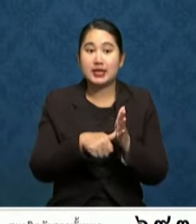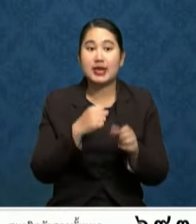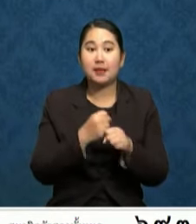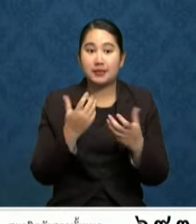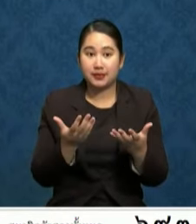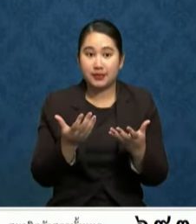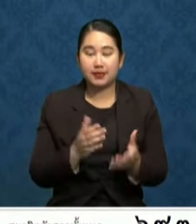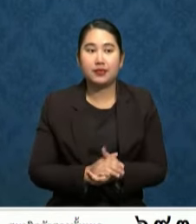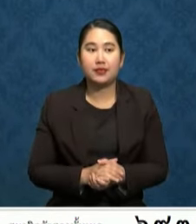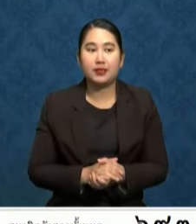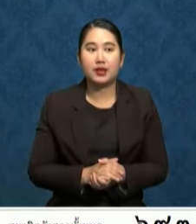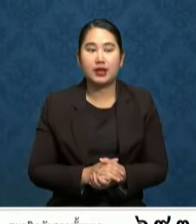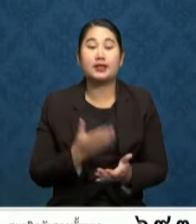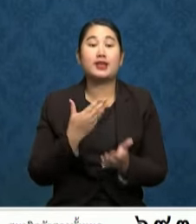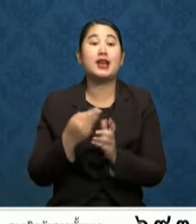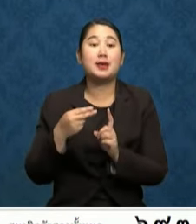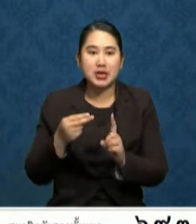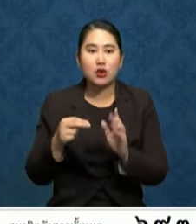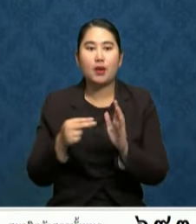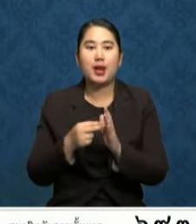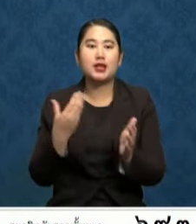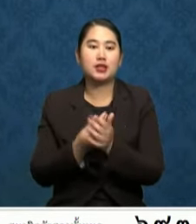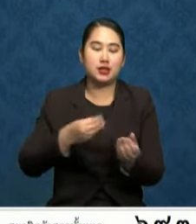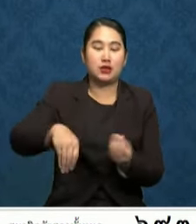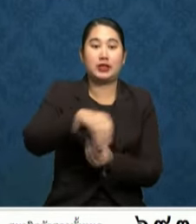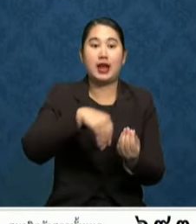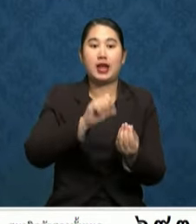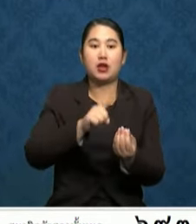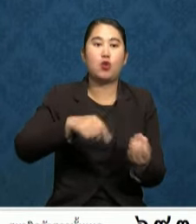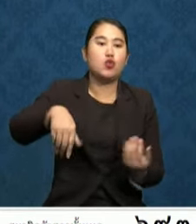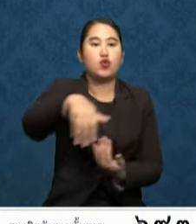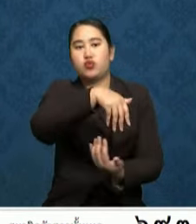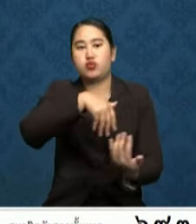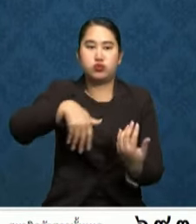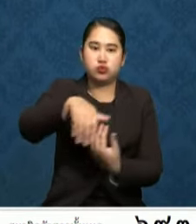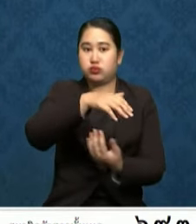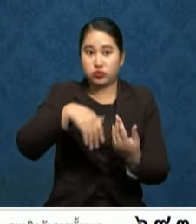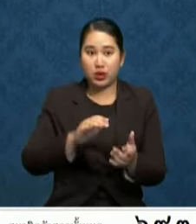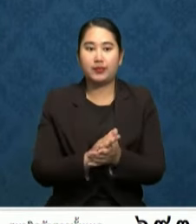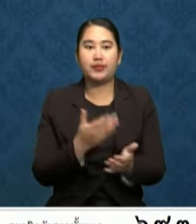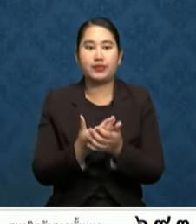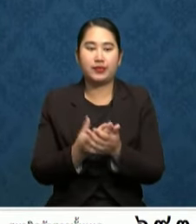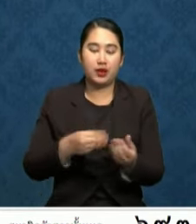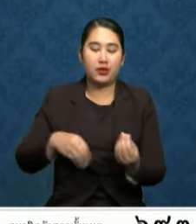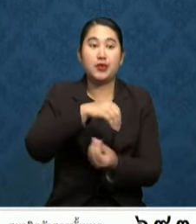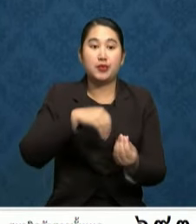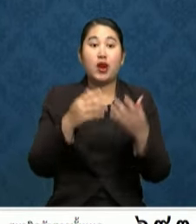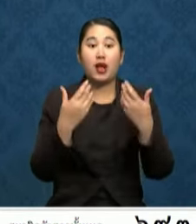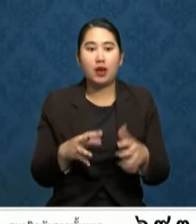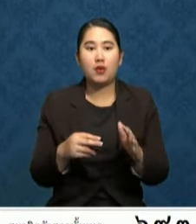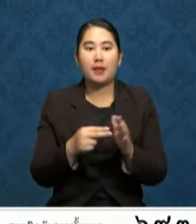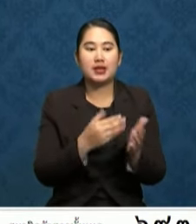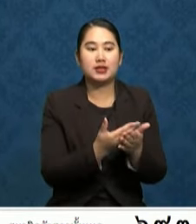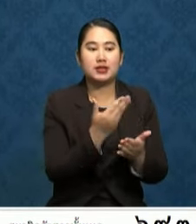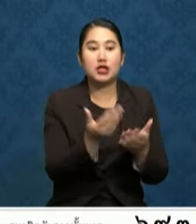ว่าเนี้คือการเติมเงินเข้าสู่ระบบเศรษฐกิจนั่นเองดังนั้นถ้าการเติมเงินเข้าสู่จะเติมเข้าไปเพื่อให้ไป